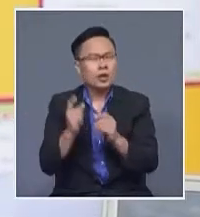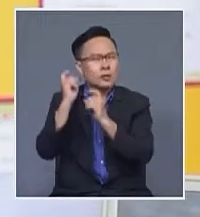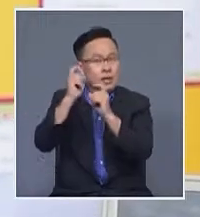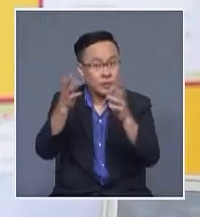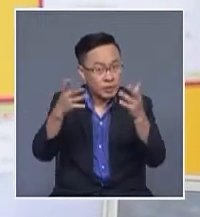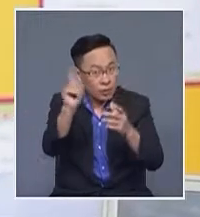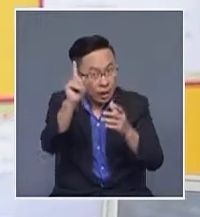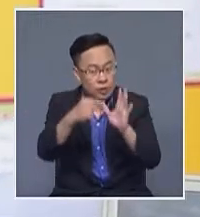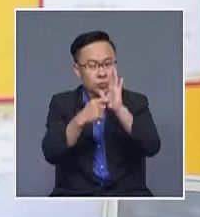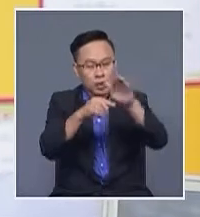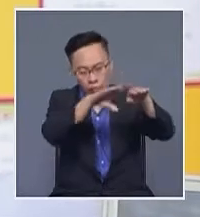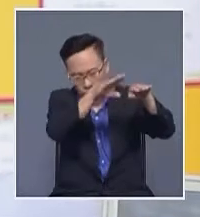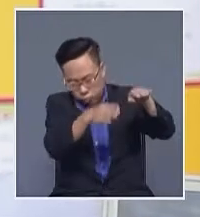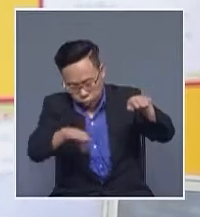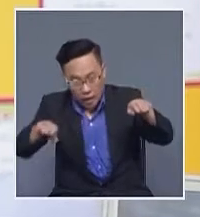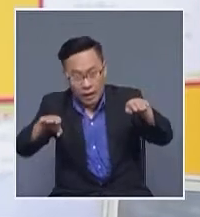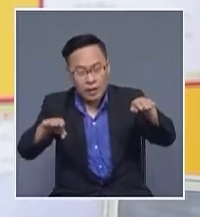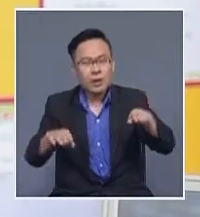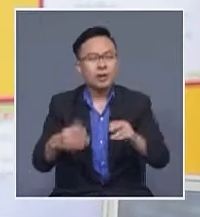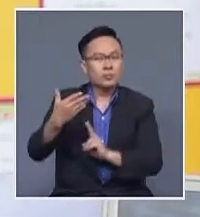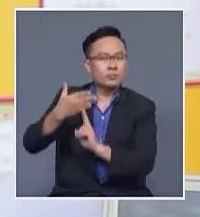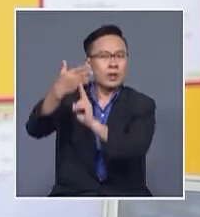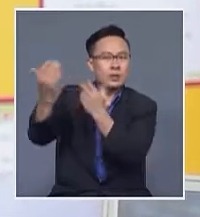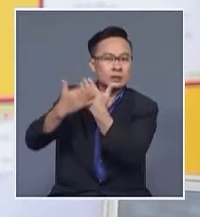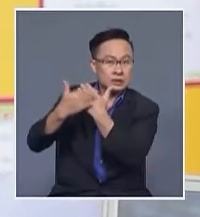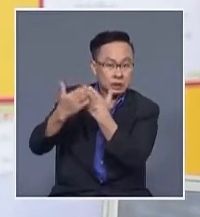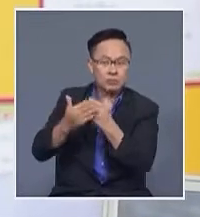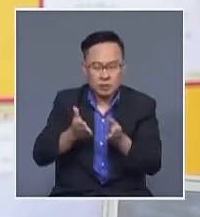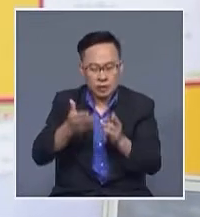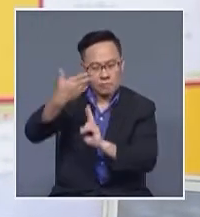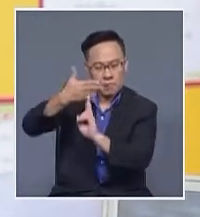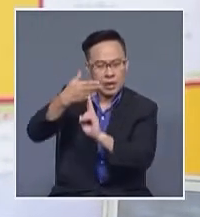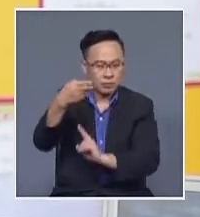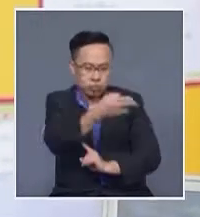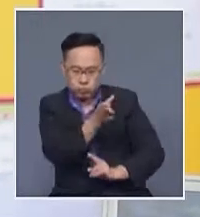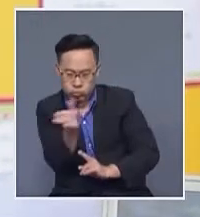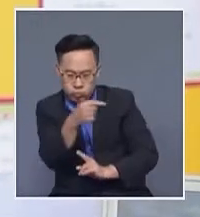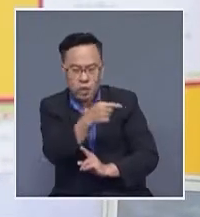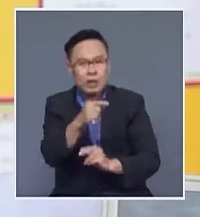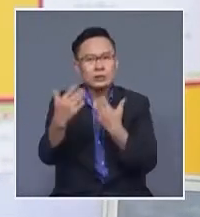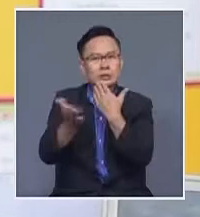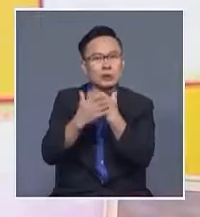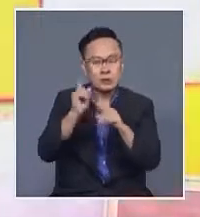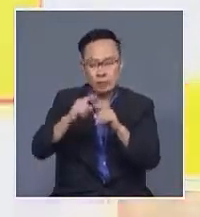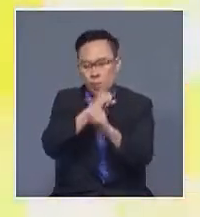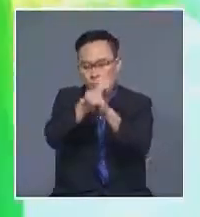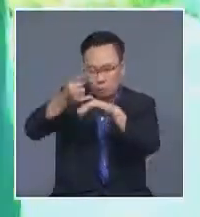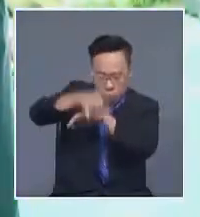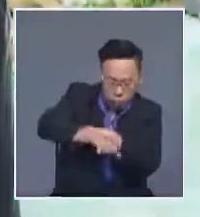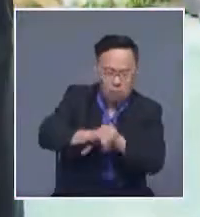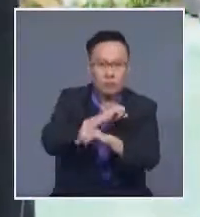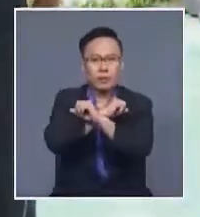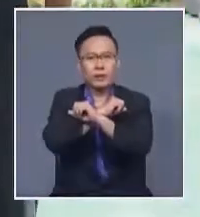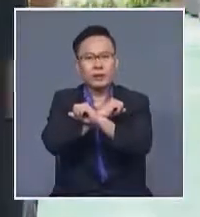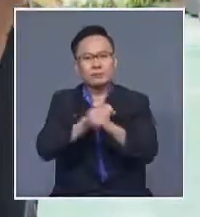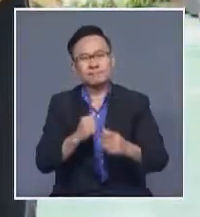ะติดสัญลักษณ์ป้ายบอกทางให้ชัดเจนค่ะเพื่อลดอุบัติเหตุการสะดุดล้มการถูกล้มค่ะ จริงๆแล้ว